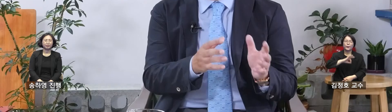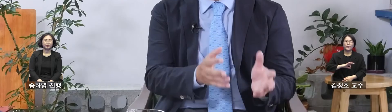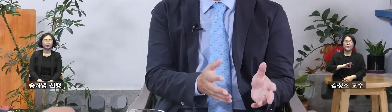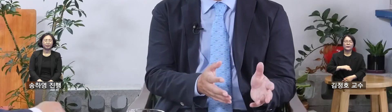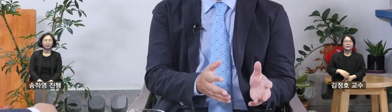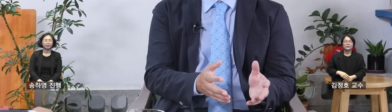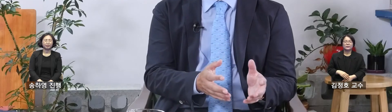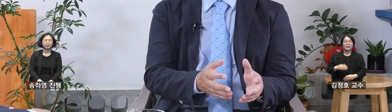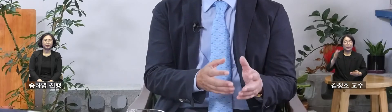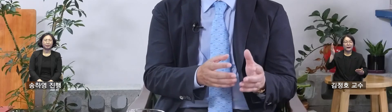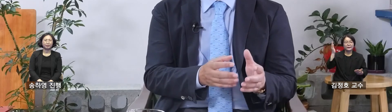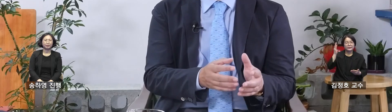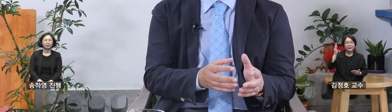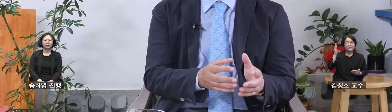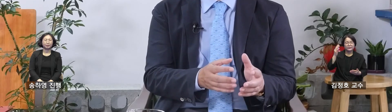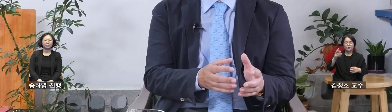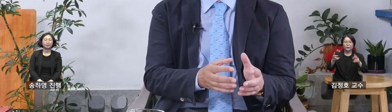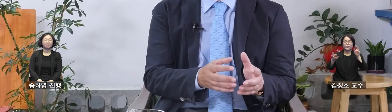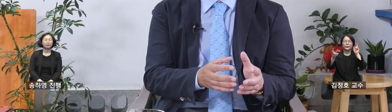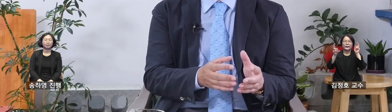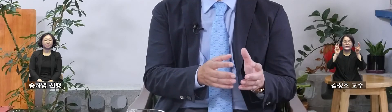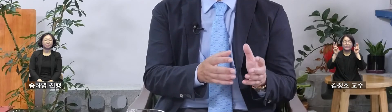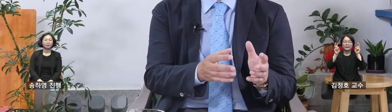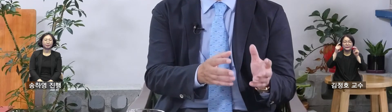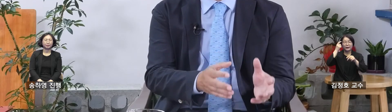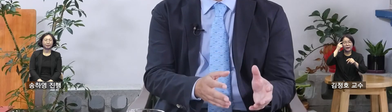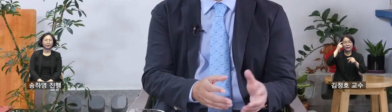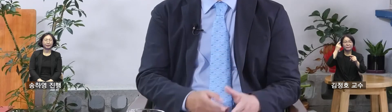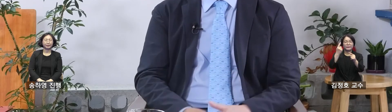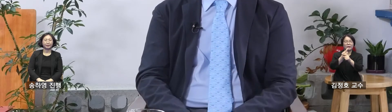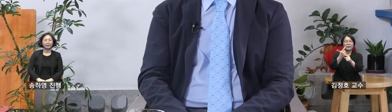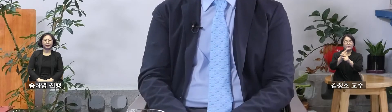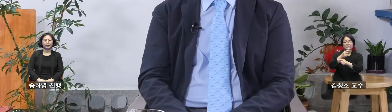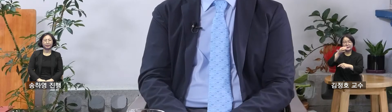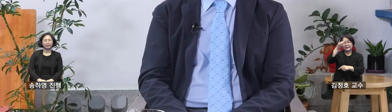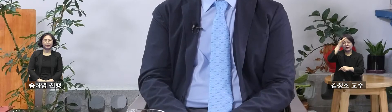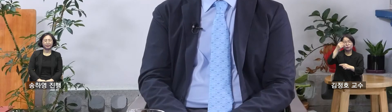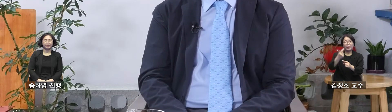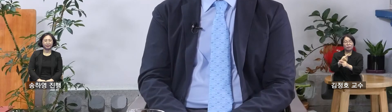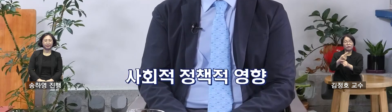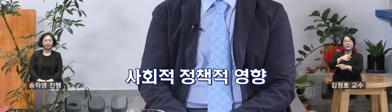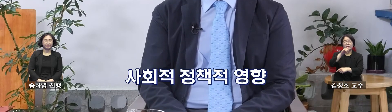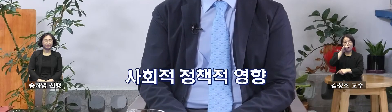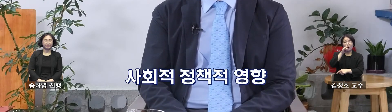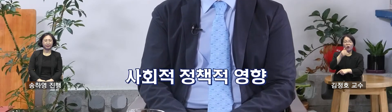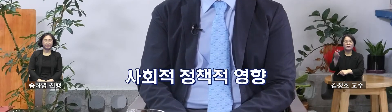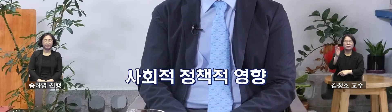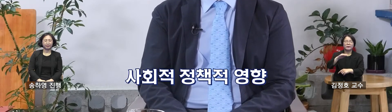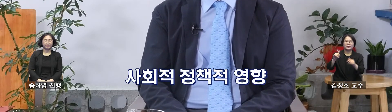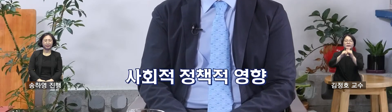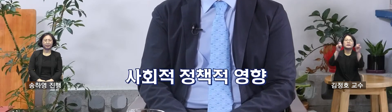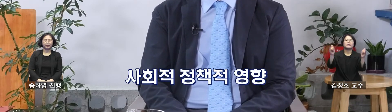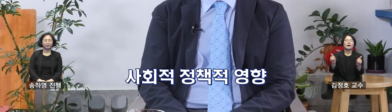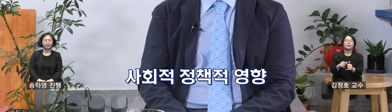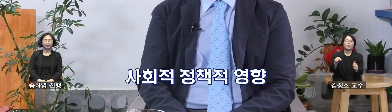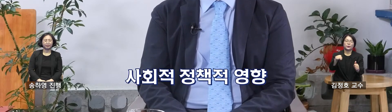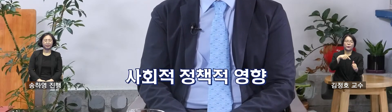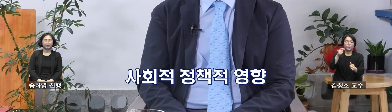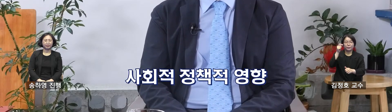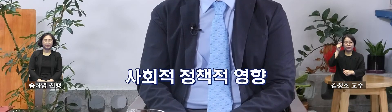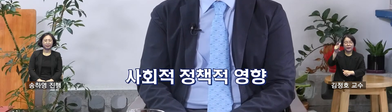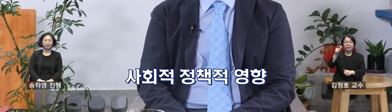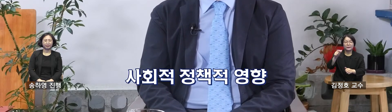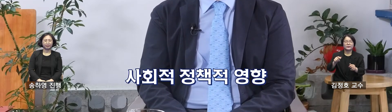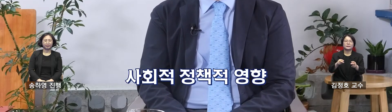많은 학생들 또는 기업체의 생각을 바꿔서 기술 발전을 하기도 하지만 우리 사회 교육, 인재,